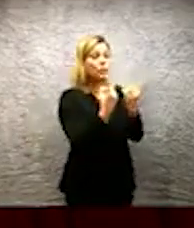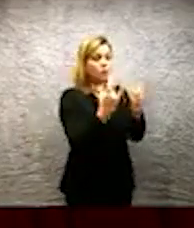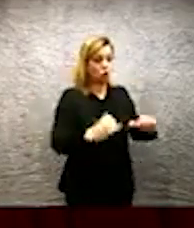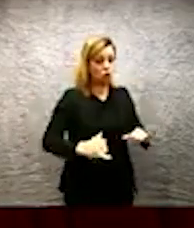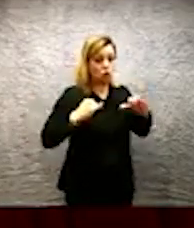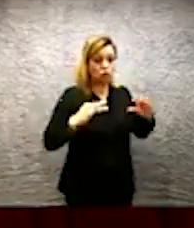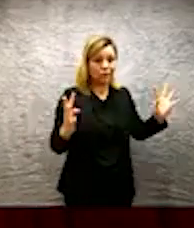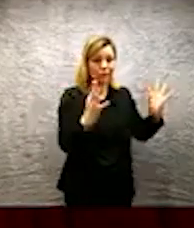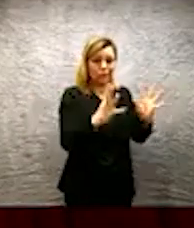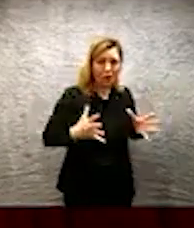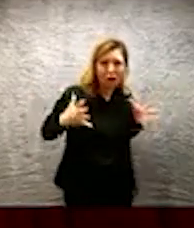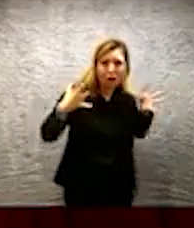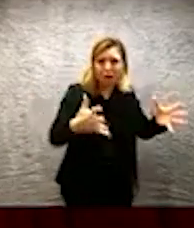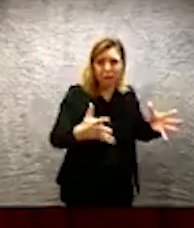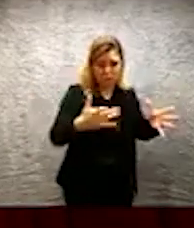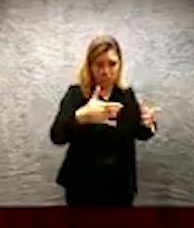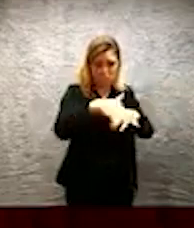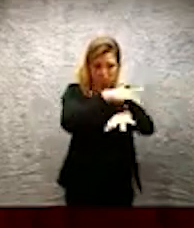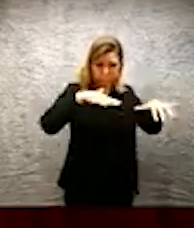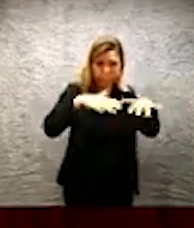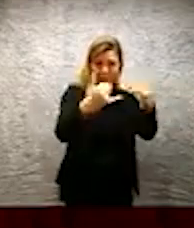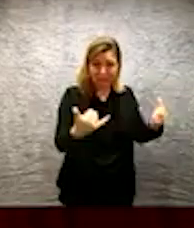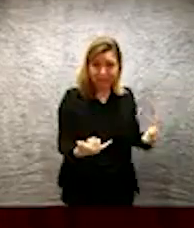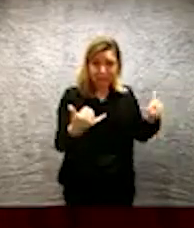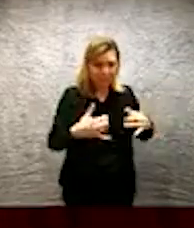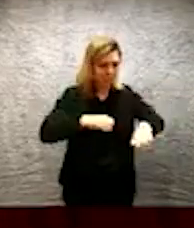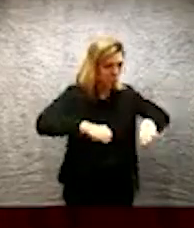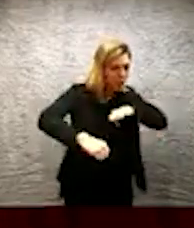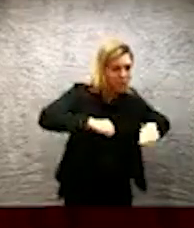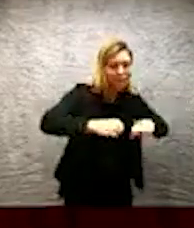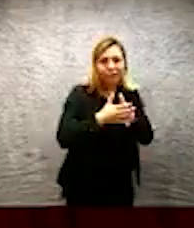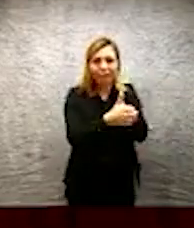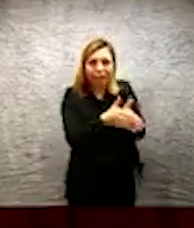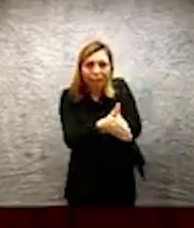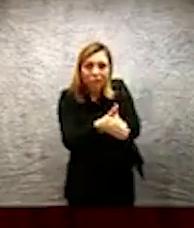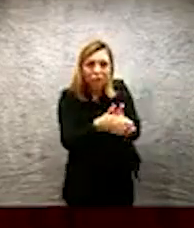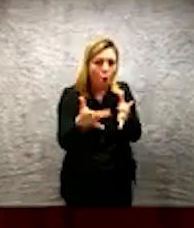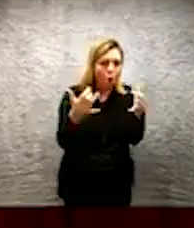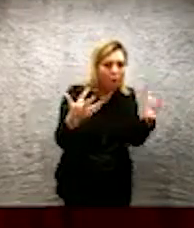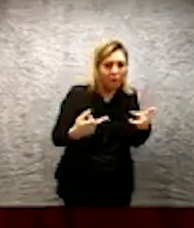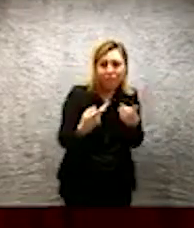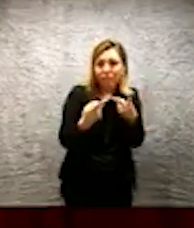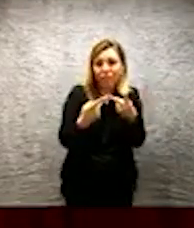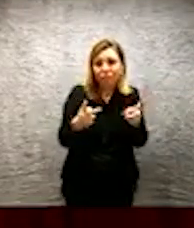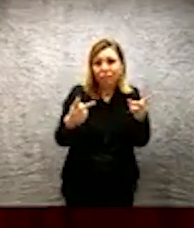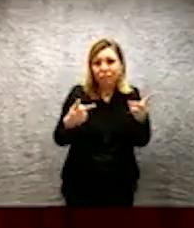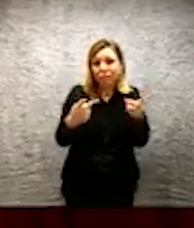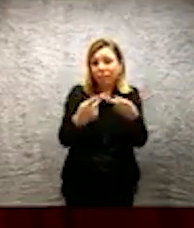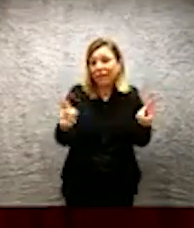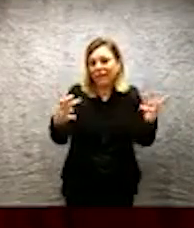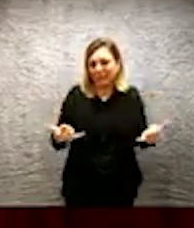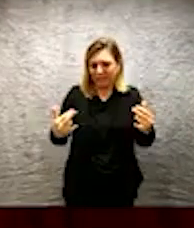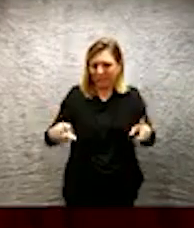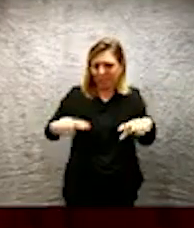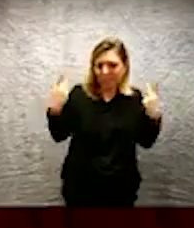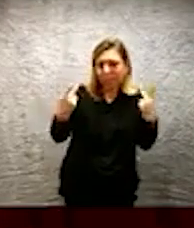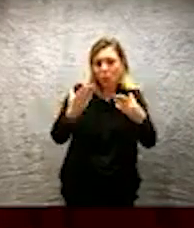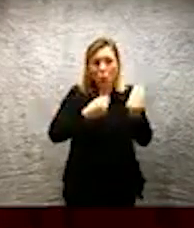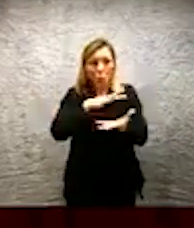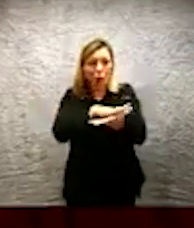de jeunes engagés pour leur territoire, motivés par l'envie de contribuer à la vie de la ville, tant au niveau que